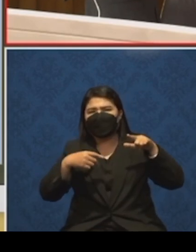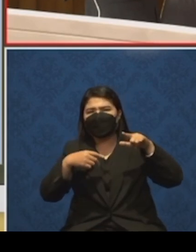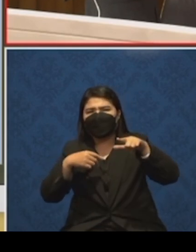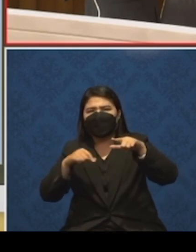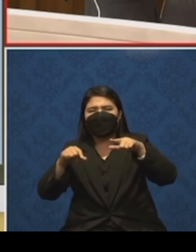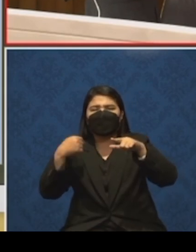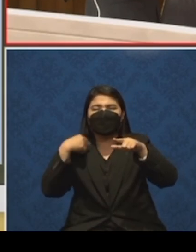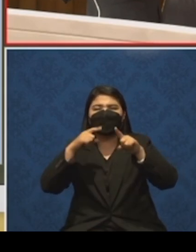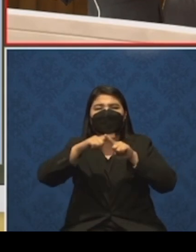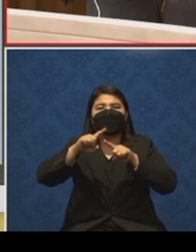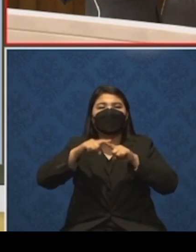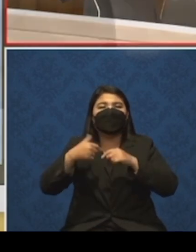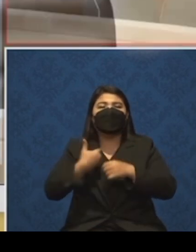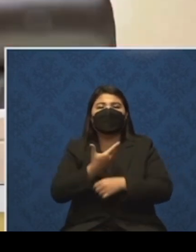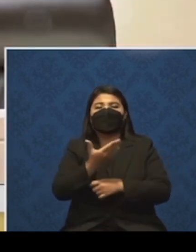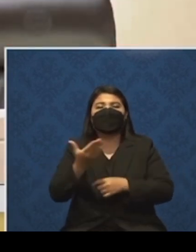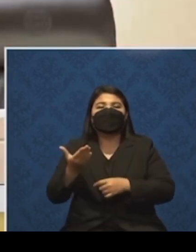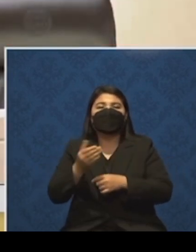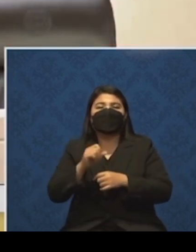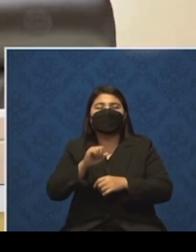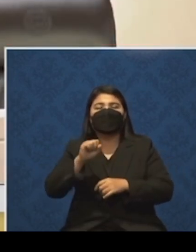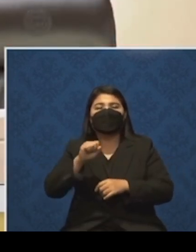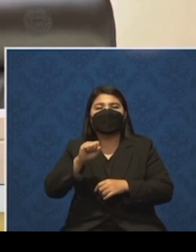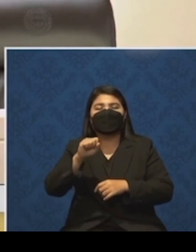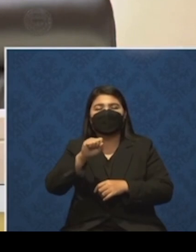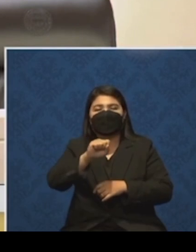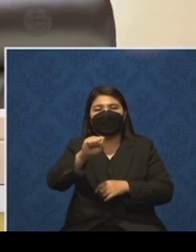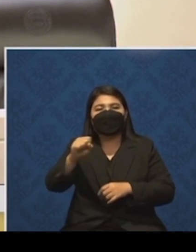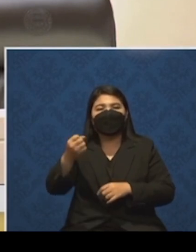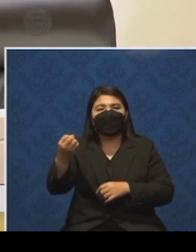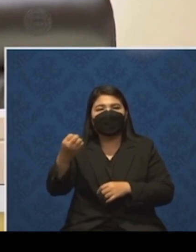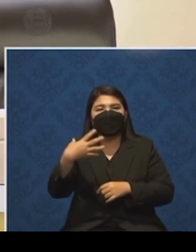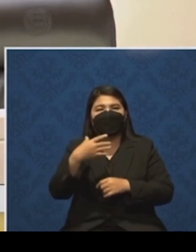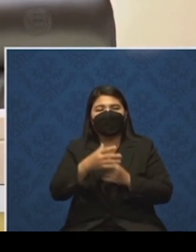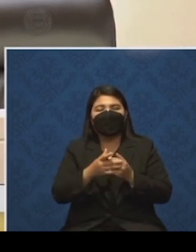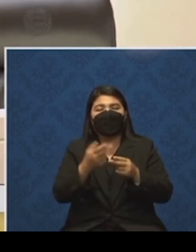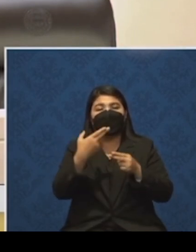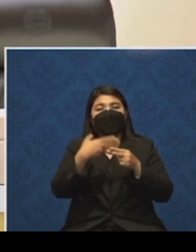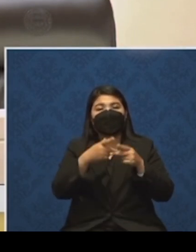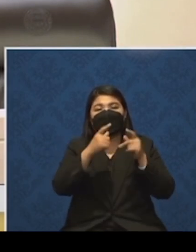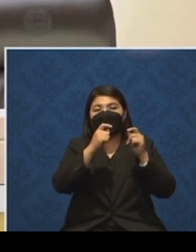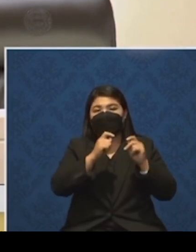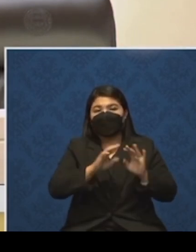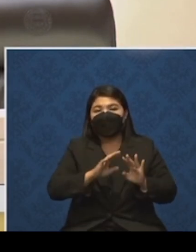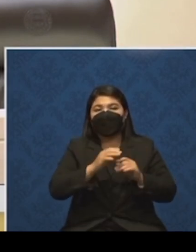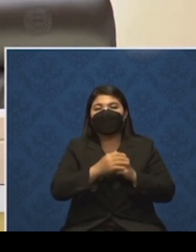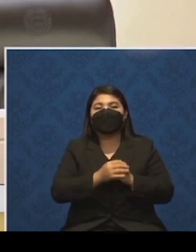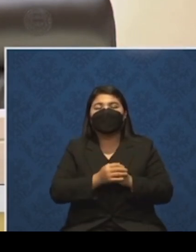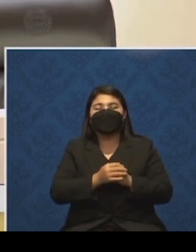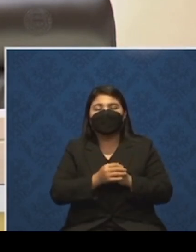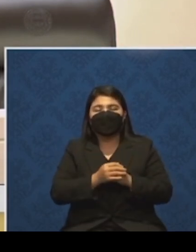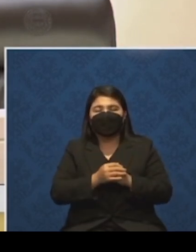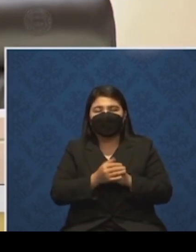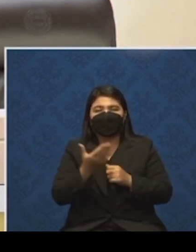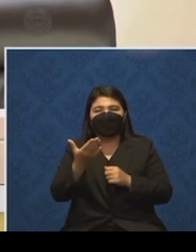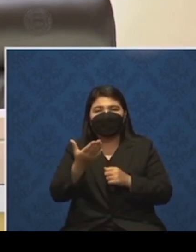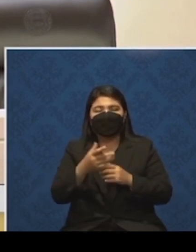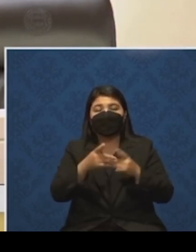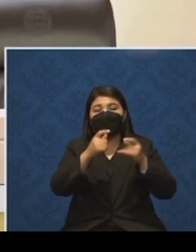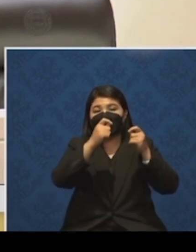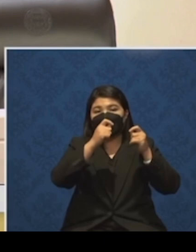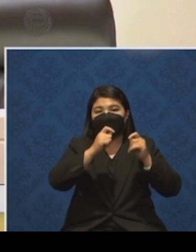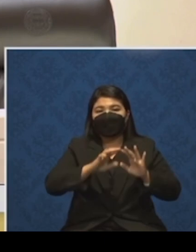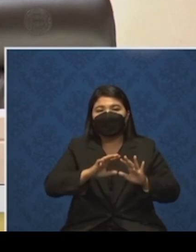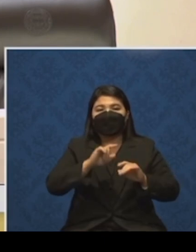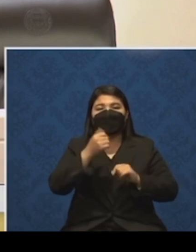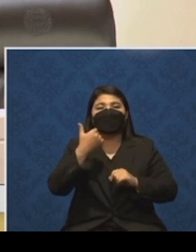นั้นเนื่องจากว่าท่านสมาชิกได้พูดถึงชื่อแบบนะผมก็ได้กล่าวว่าแบบนั้นนะได้มี